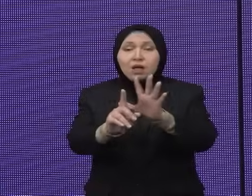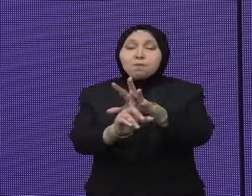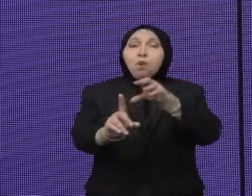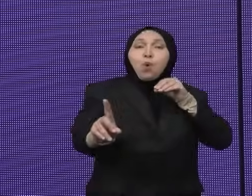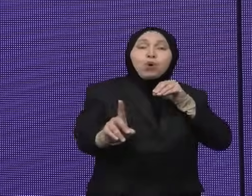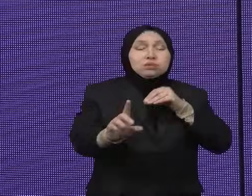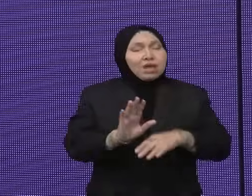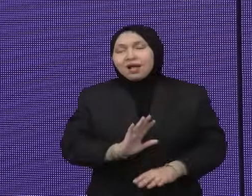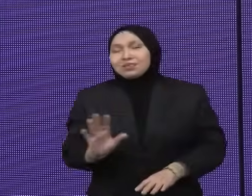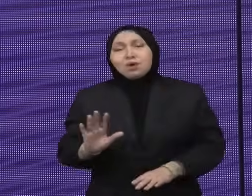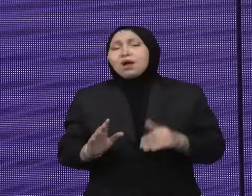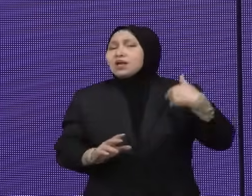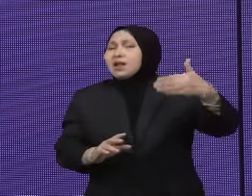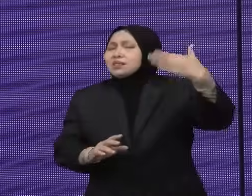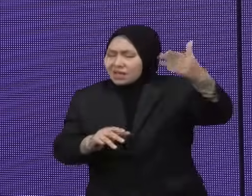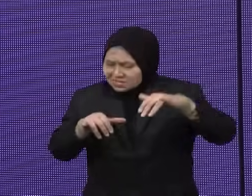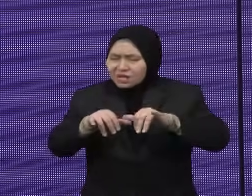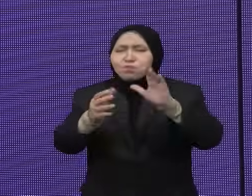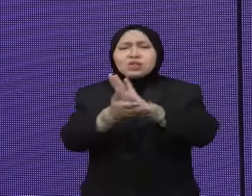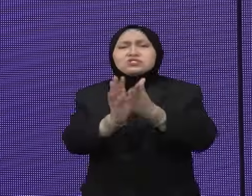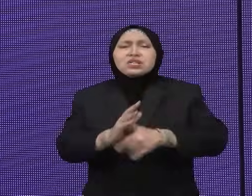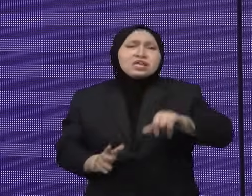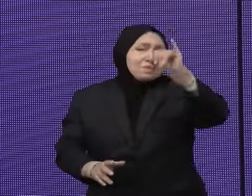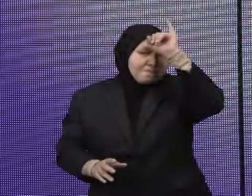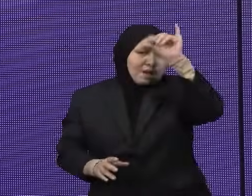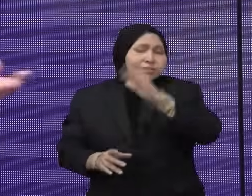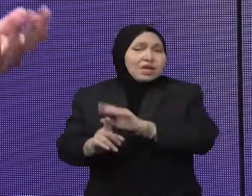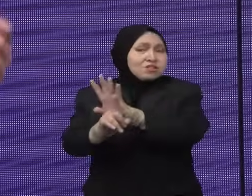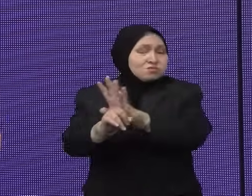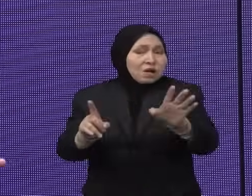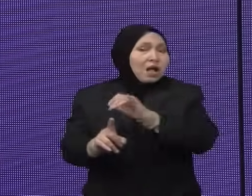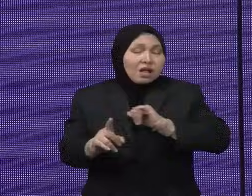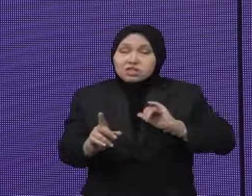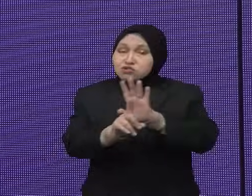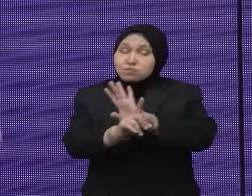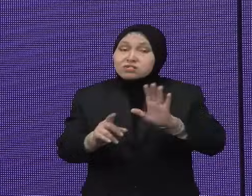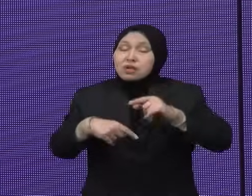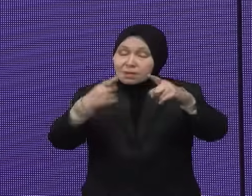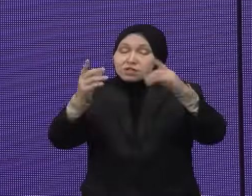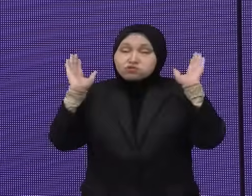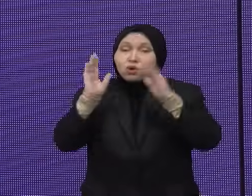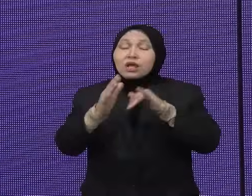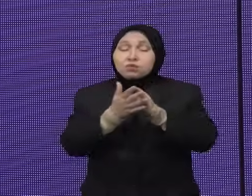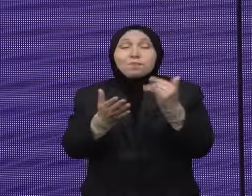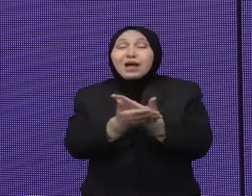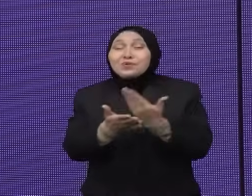pula, tak ada kan. Next time masih lagi boleh jadi imam. Dan ahli jemaah, ada sekali tu saatnya saya pergi solat tu baru